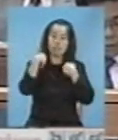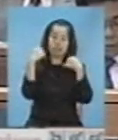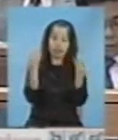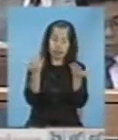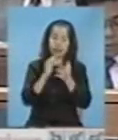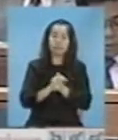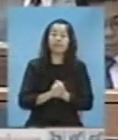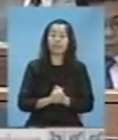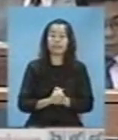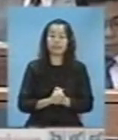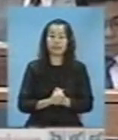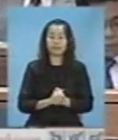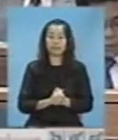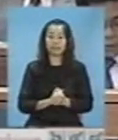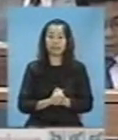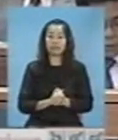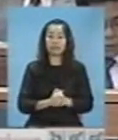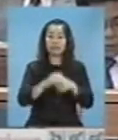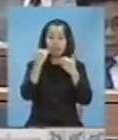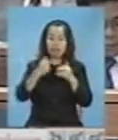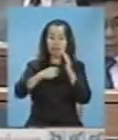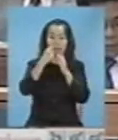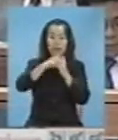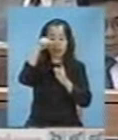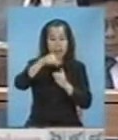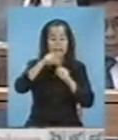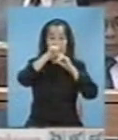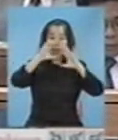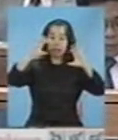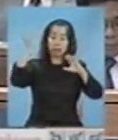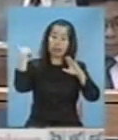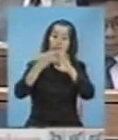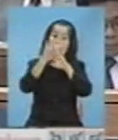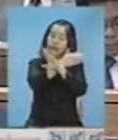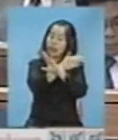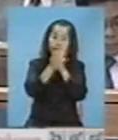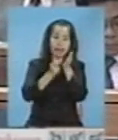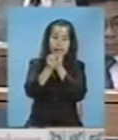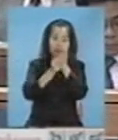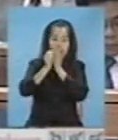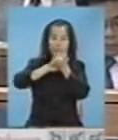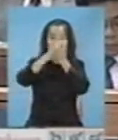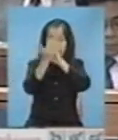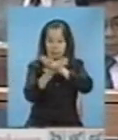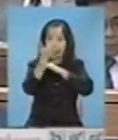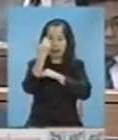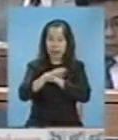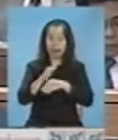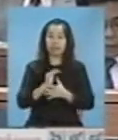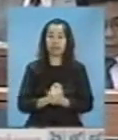ทยได้ล่วงหน้าตรงนี้จึงเป็นที่มาที่รัฐบาลชุดที่แล้วได้ปรับปรุงแก้ไขมาตรานี้ไปส่